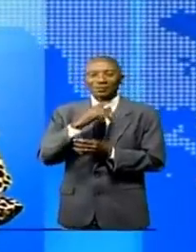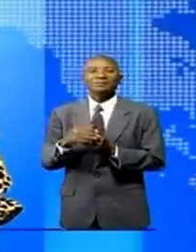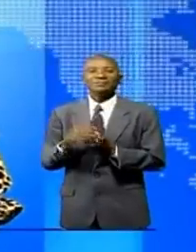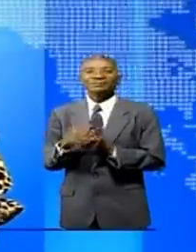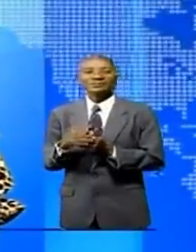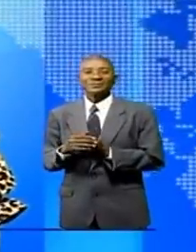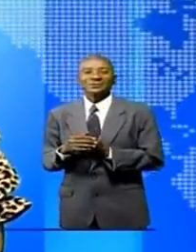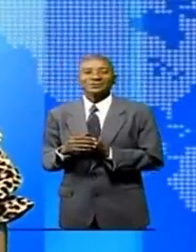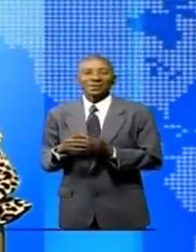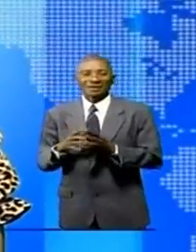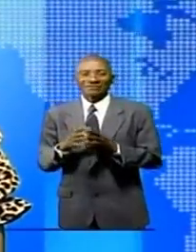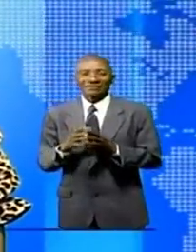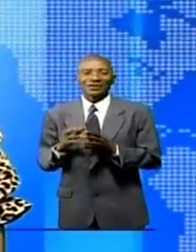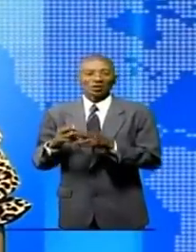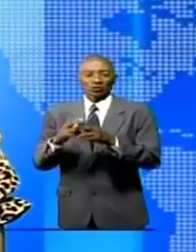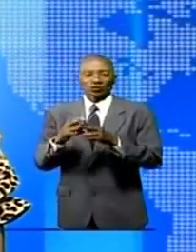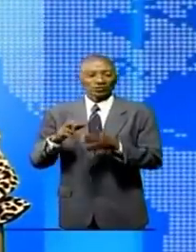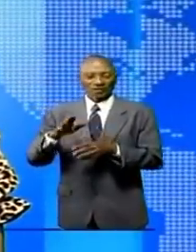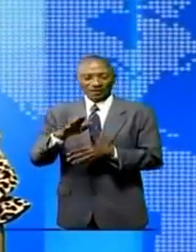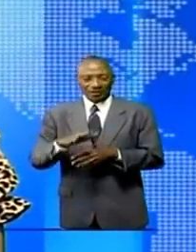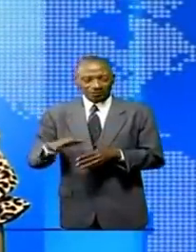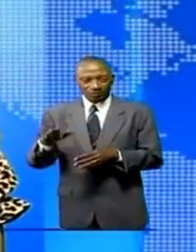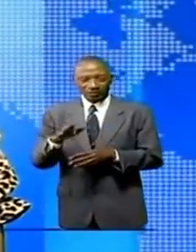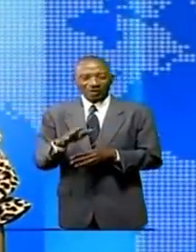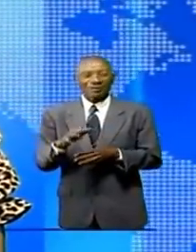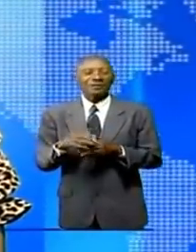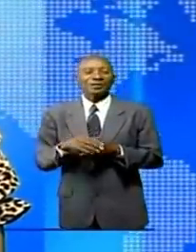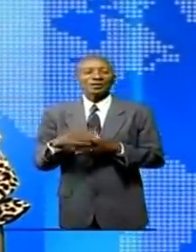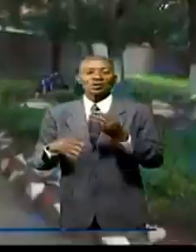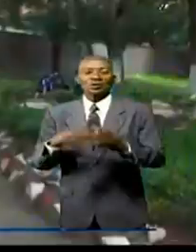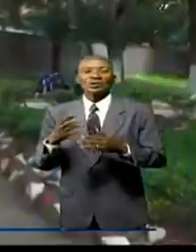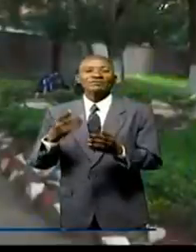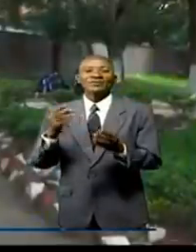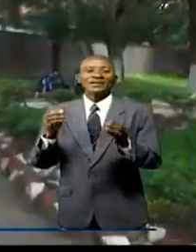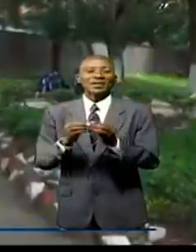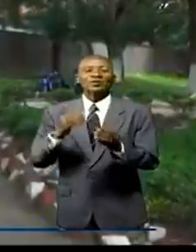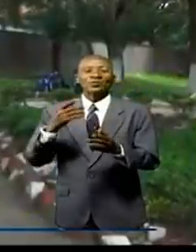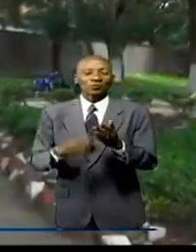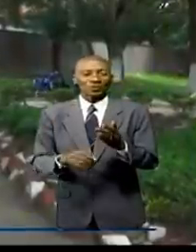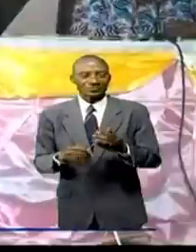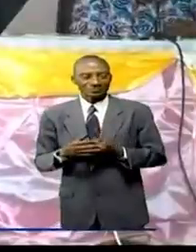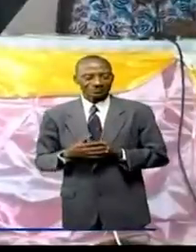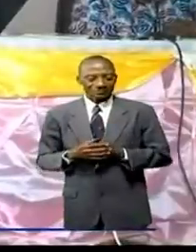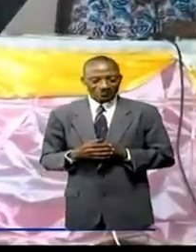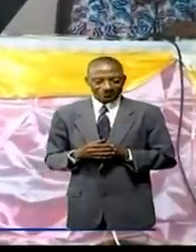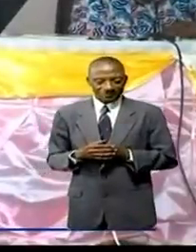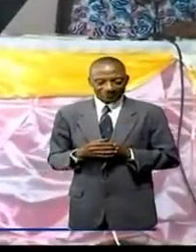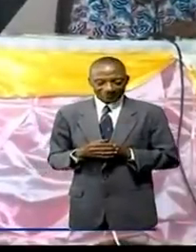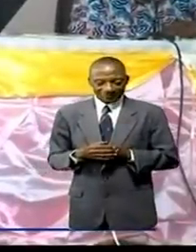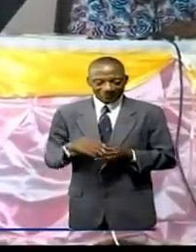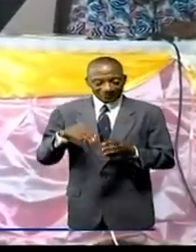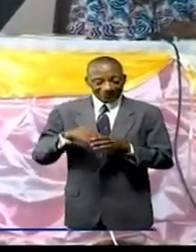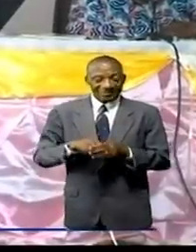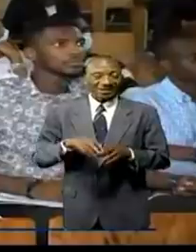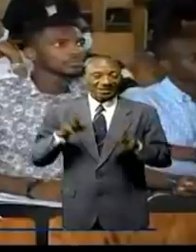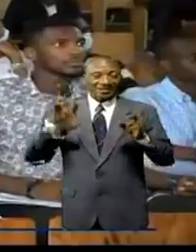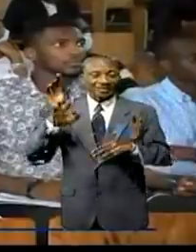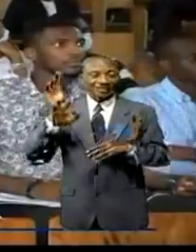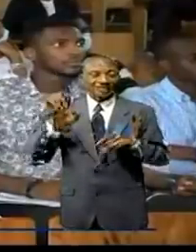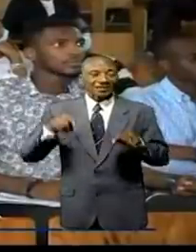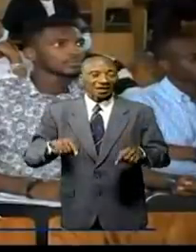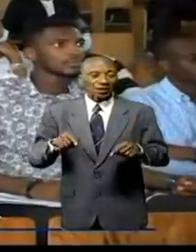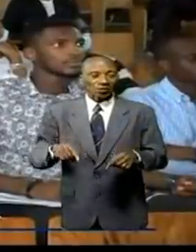coordonnateur national de l'ITIE RDC, Jean-Jacques Kaimbe. Peggy Mukunda. Il se poursuit à travers la capitale dans